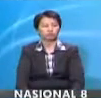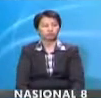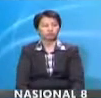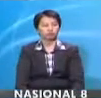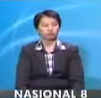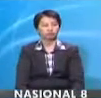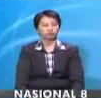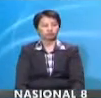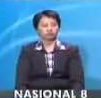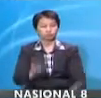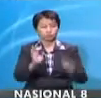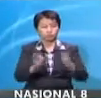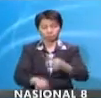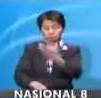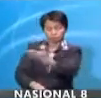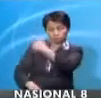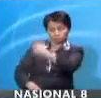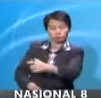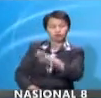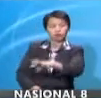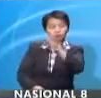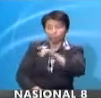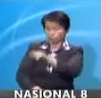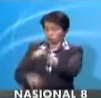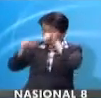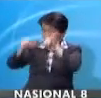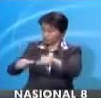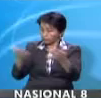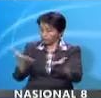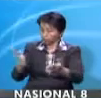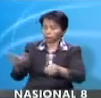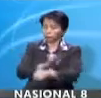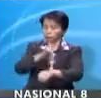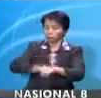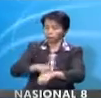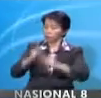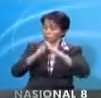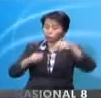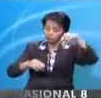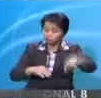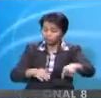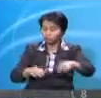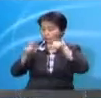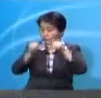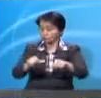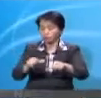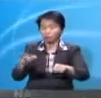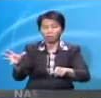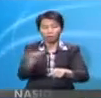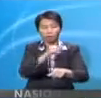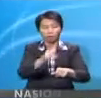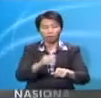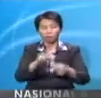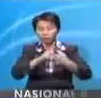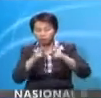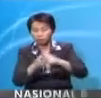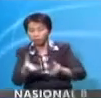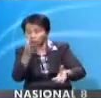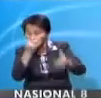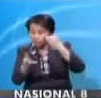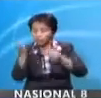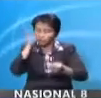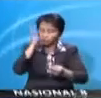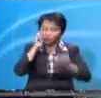Sedangkan kita, kalau Suhaimi di sini, saya kata awak duduk sini sepenuh masa, rumah pun dalam kawasan. Apa isu masalah banjir, masalah